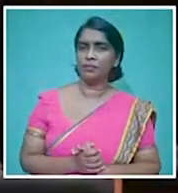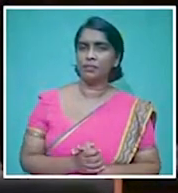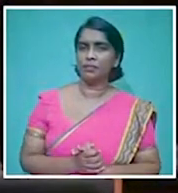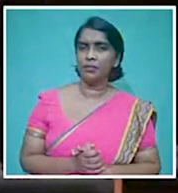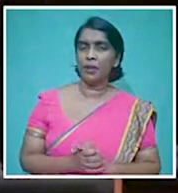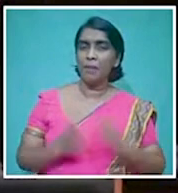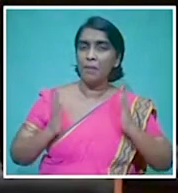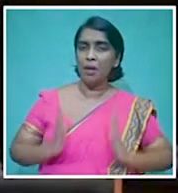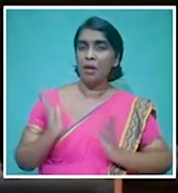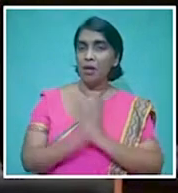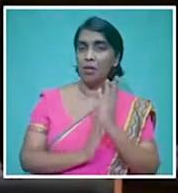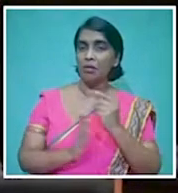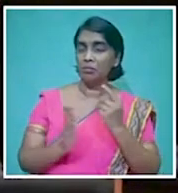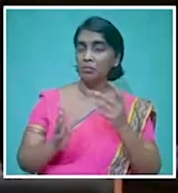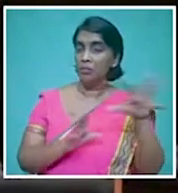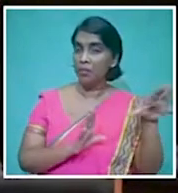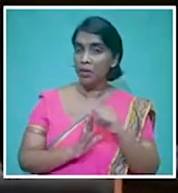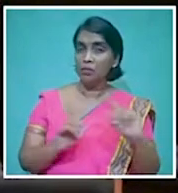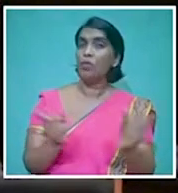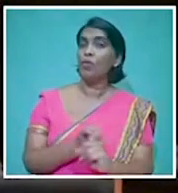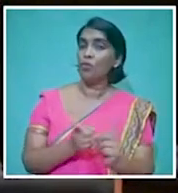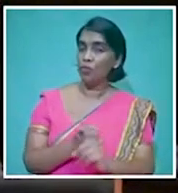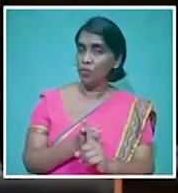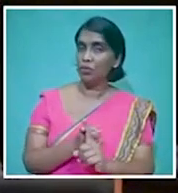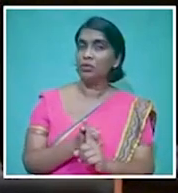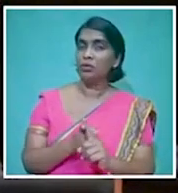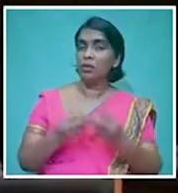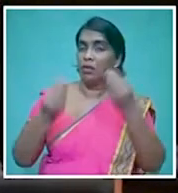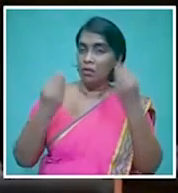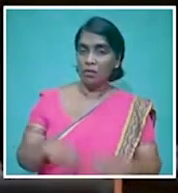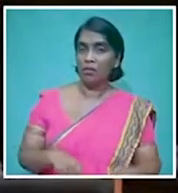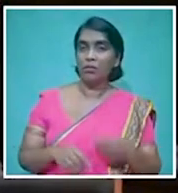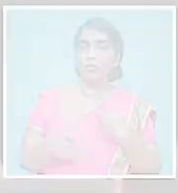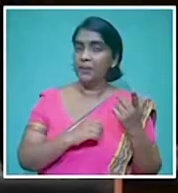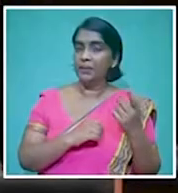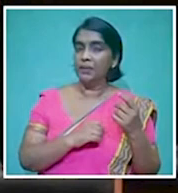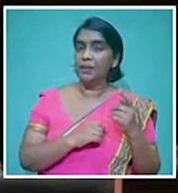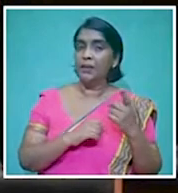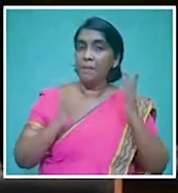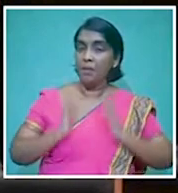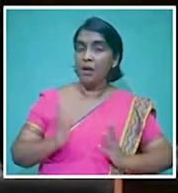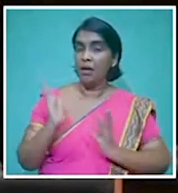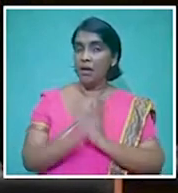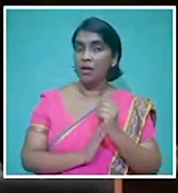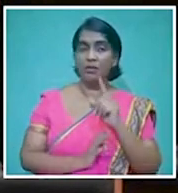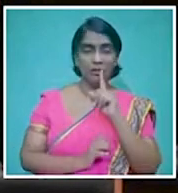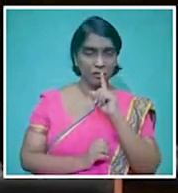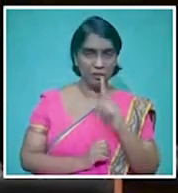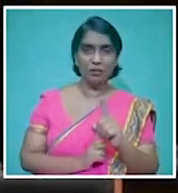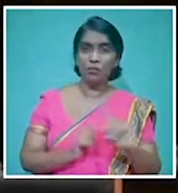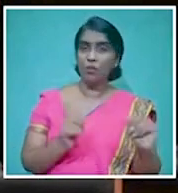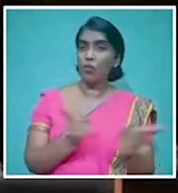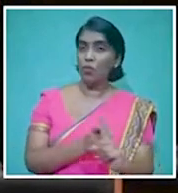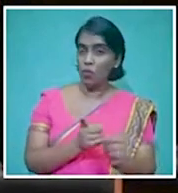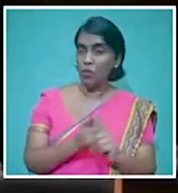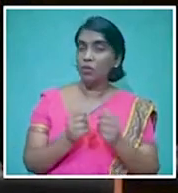මානව හිමිකම් යොදාගෙන ප්‍රචණ්ඩත්වයට අරාජිකත්වයට ඇති කරන්න බෑ මානව හිමිකම් කියලා ප්‍රචණ්ඩ